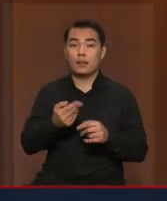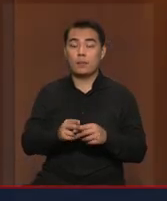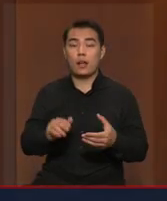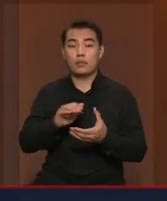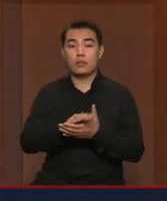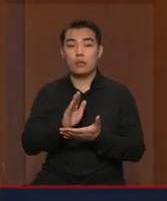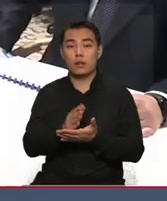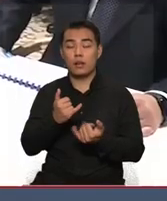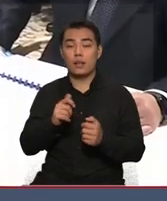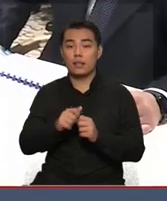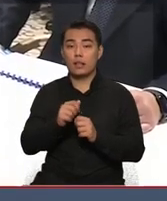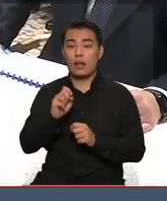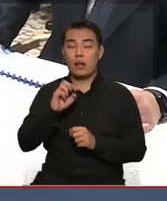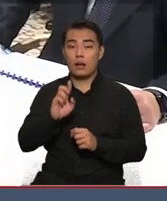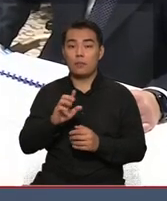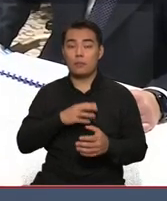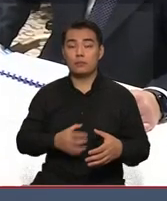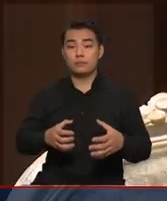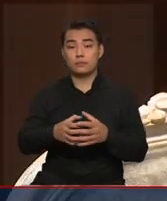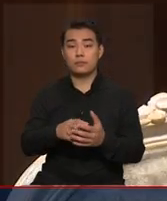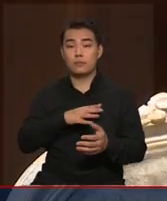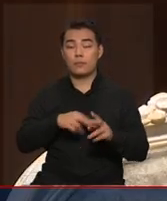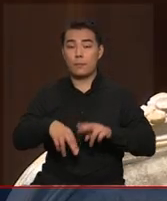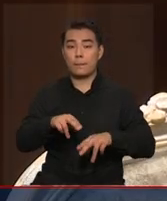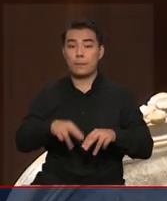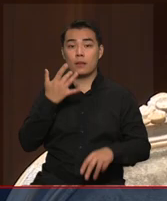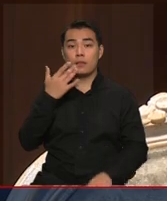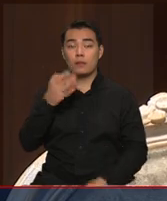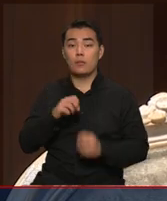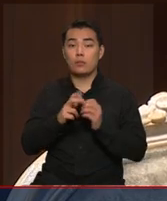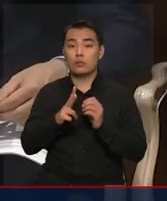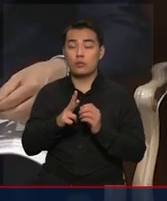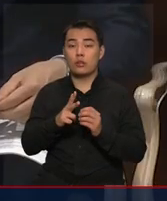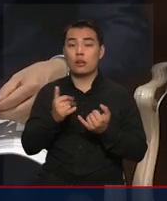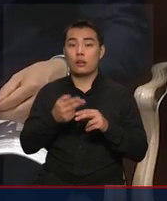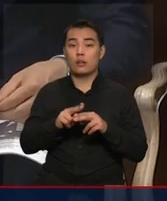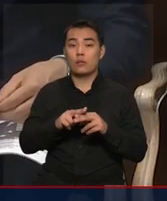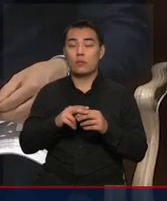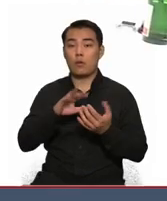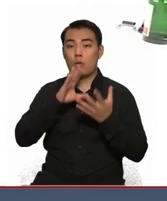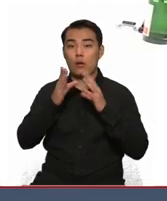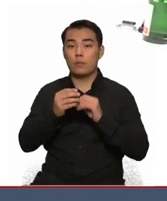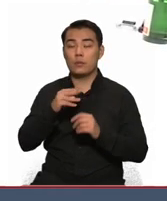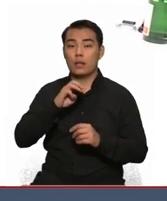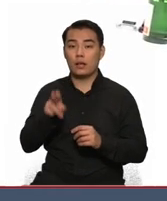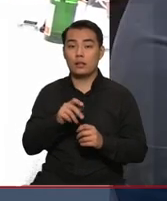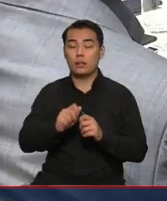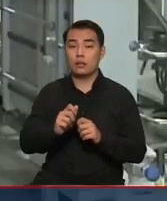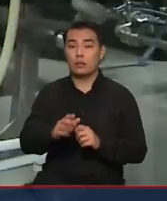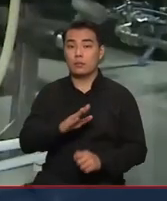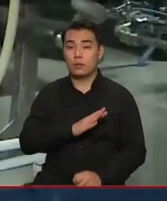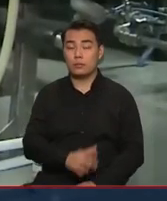инвестициялық штаб құрылды. Биылғы бірінші жарты жылдықтың қорытындысы бойынша шетелден 13,3 миллиард доллар көлемінде тікелей инвестиция